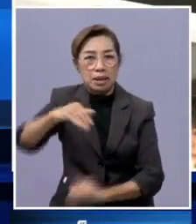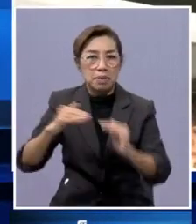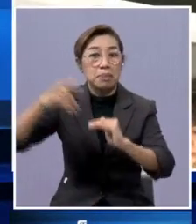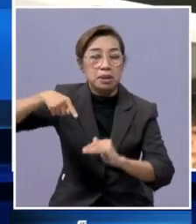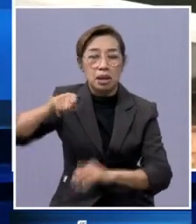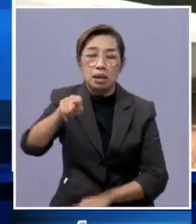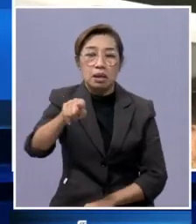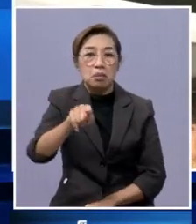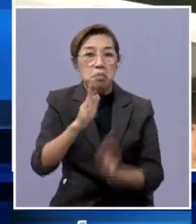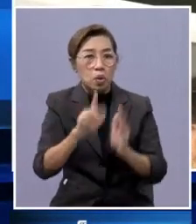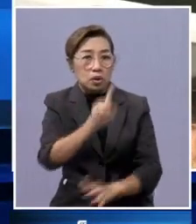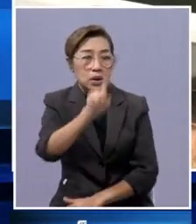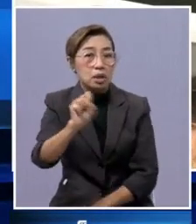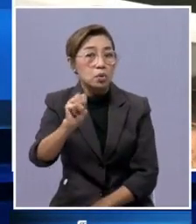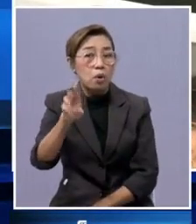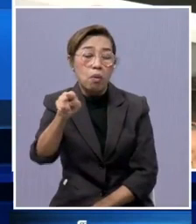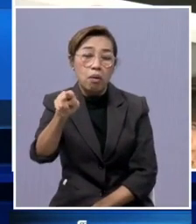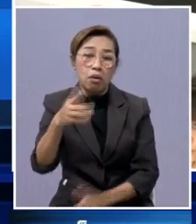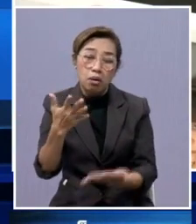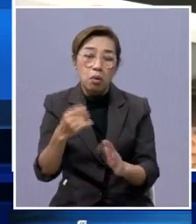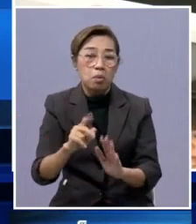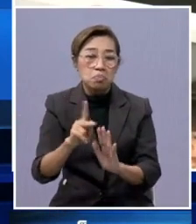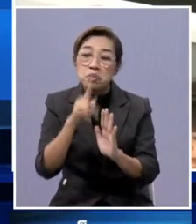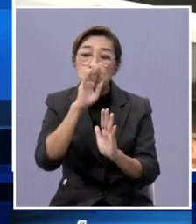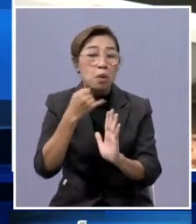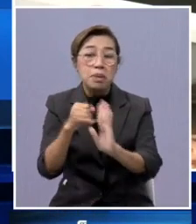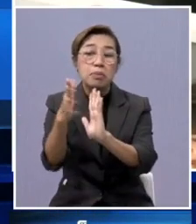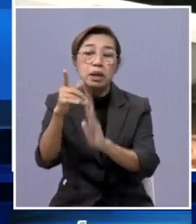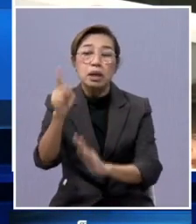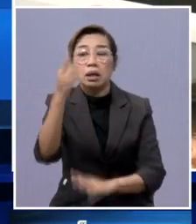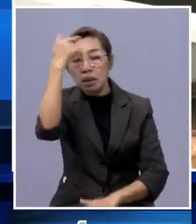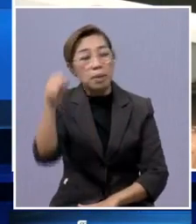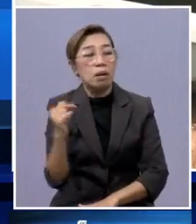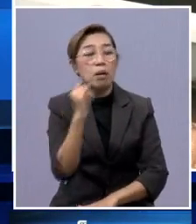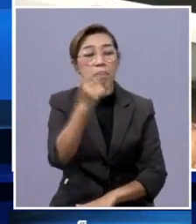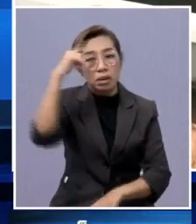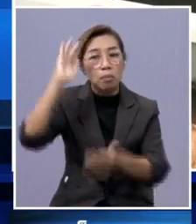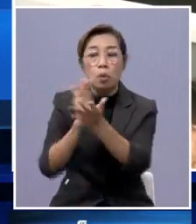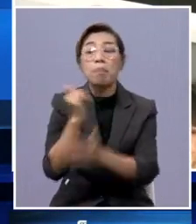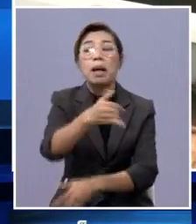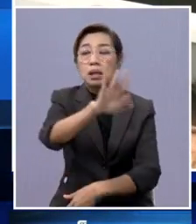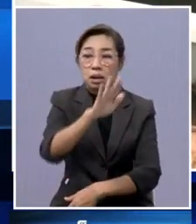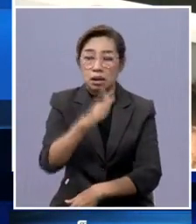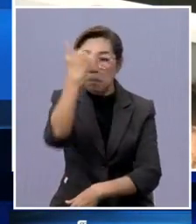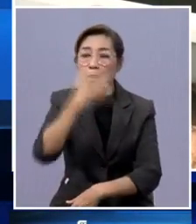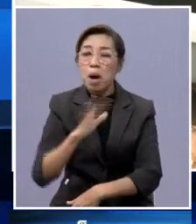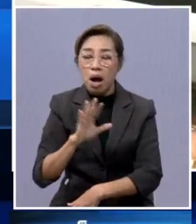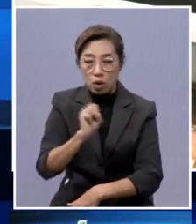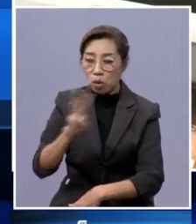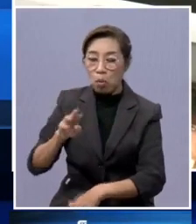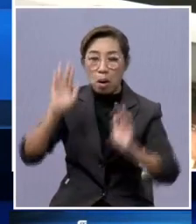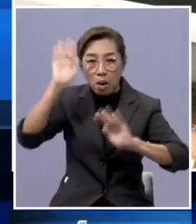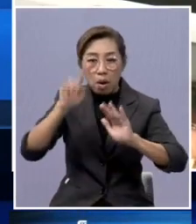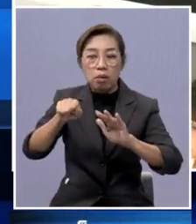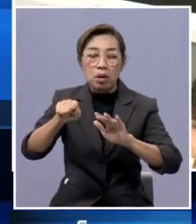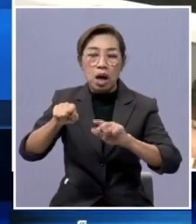ท่านอุปกิจบริสุทธิ์ใจและอยากจะเข้าสู่กระบวนการยุติธรรมทำไมไม่เข้าสู่กระบวนการเลยทำไมถึงต้องให้สวออกคำ